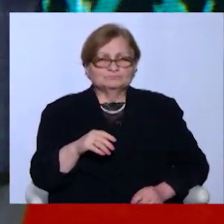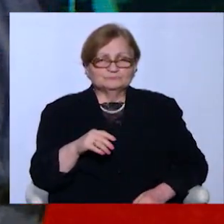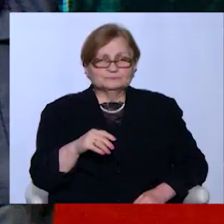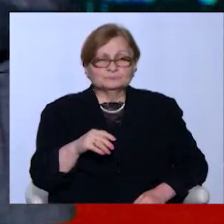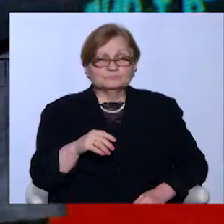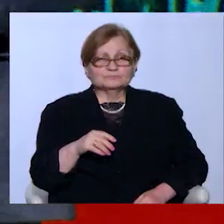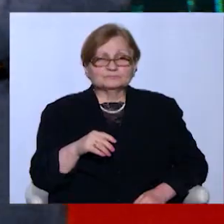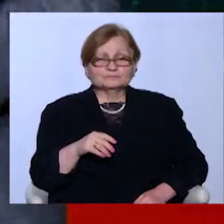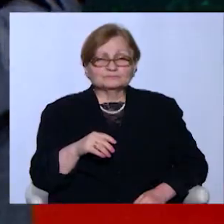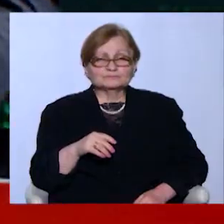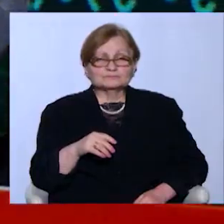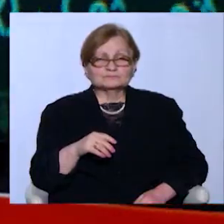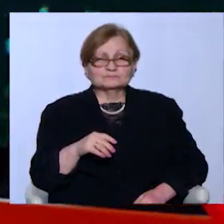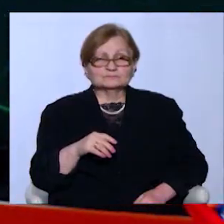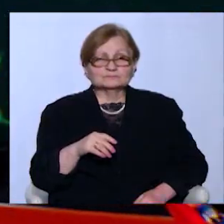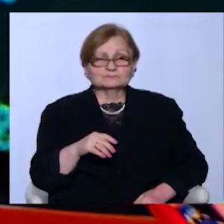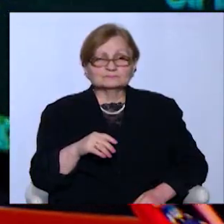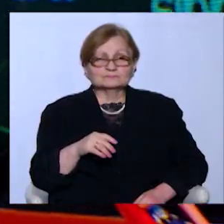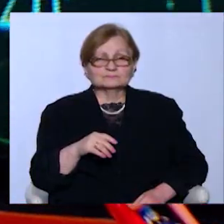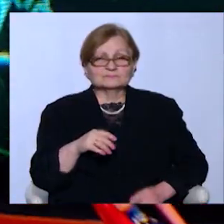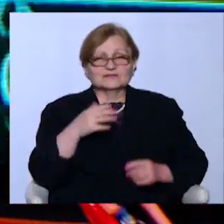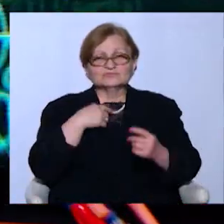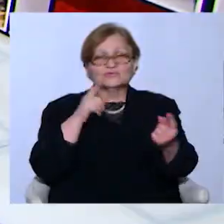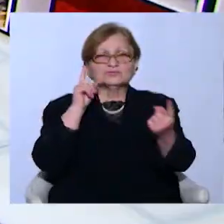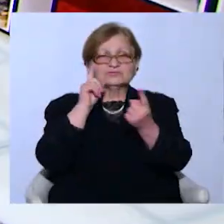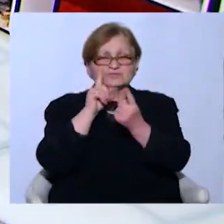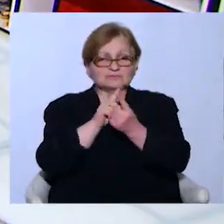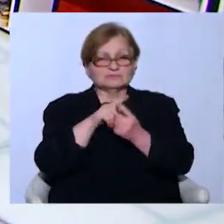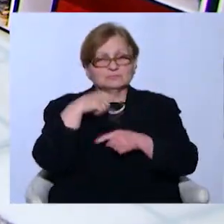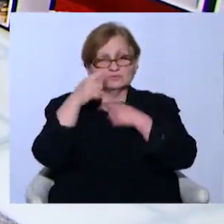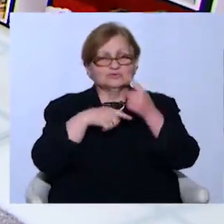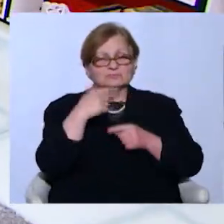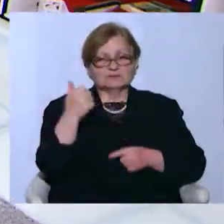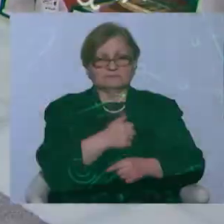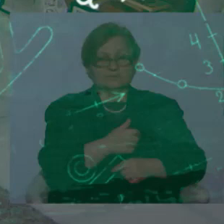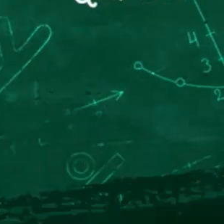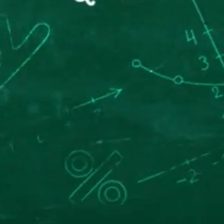დავალებაშიც გავიხსენოთ. შევხვდებით ერთ კვირაში. კარგებს ძანდებოდეთ.